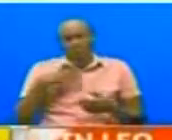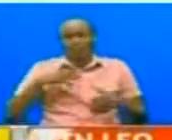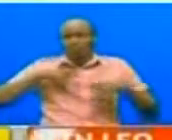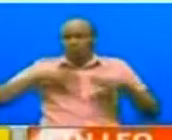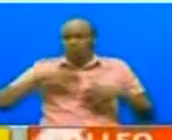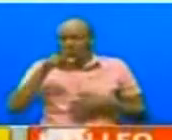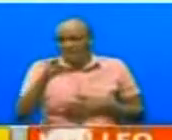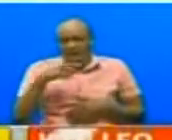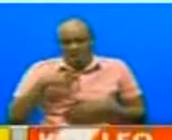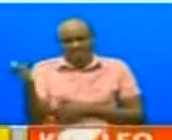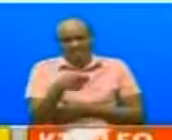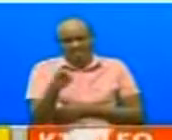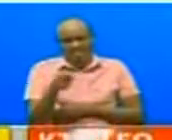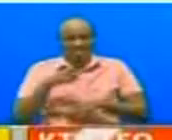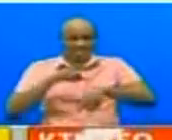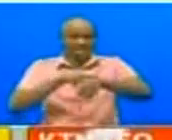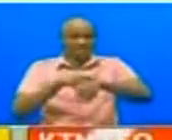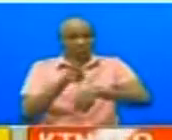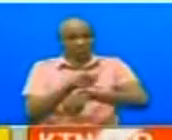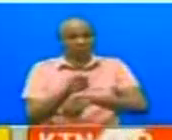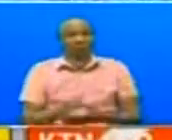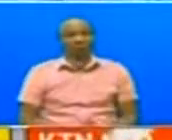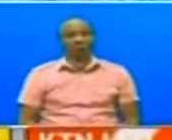Kisamburu kufungwa kengele mguuni.